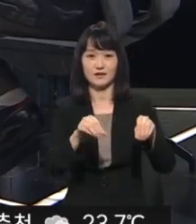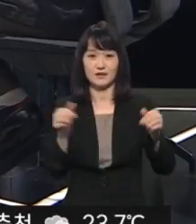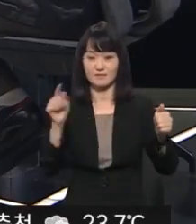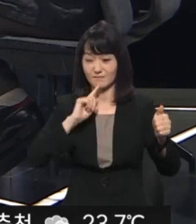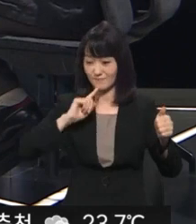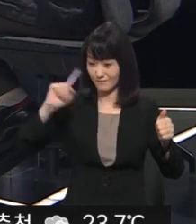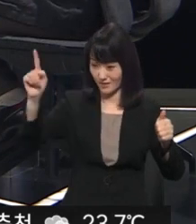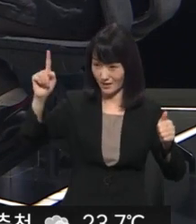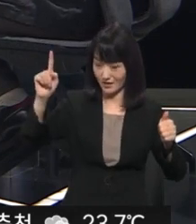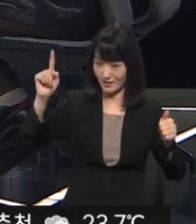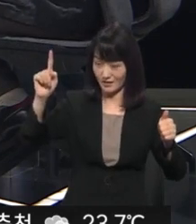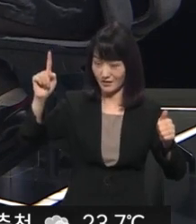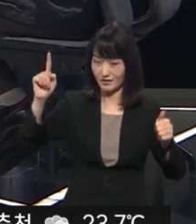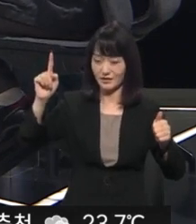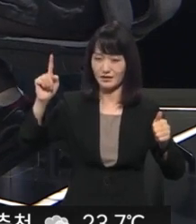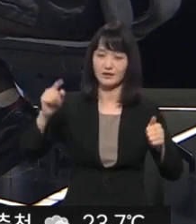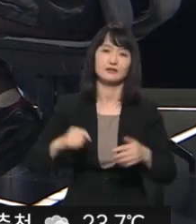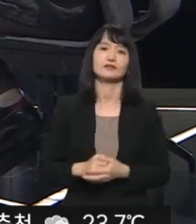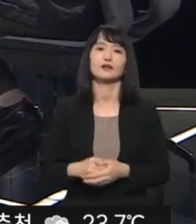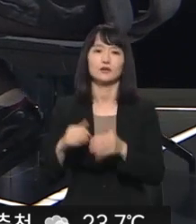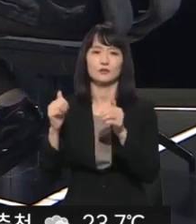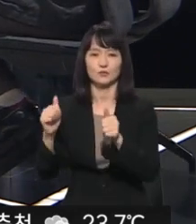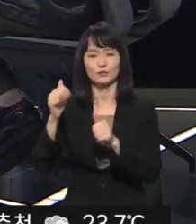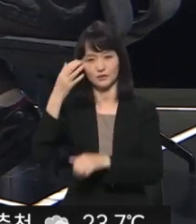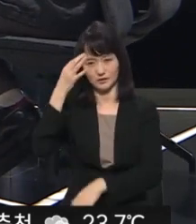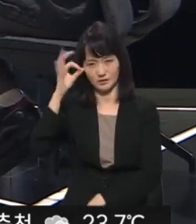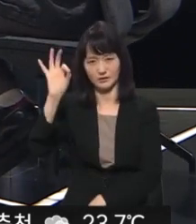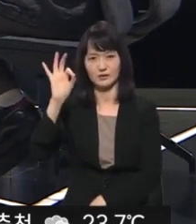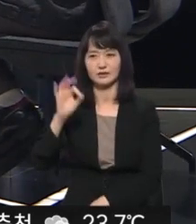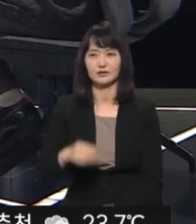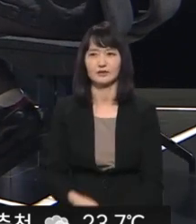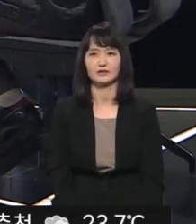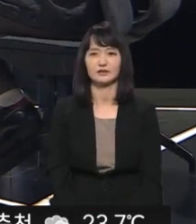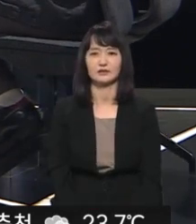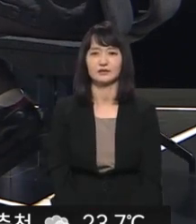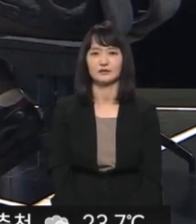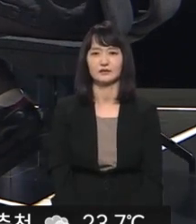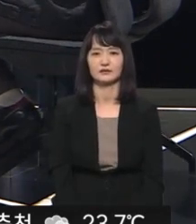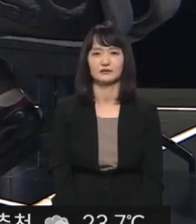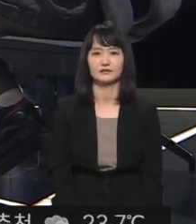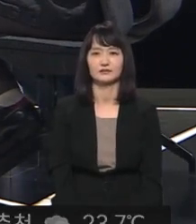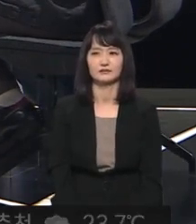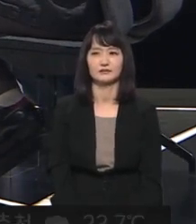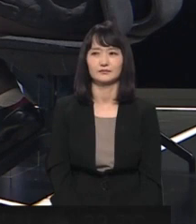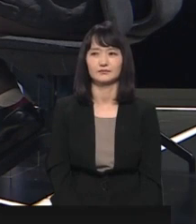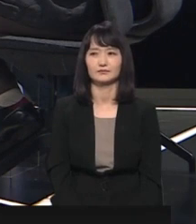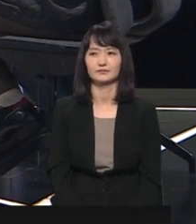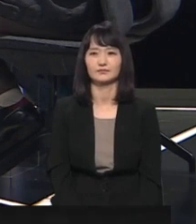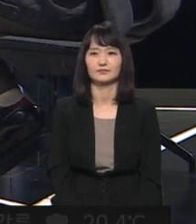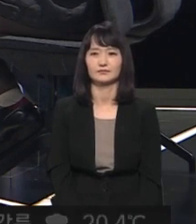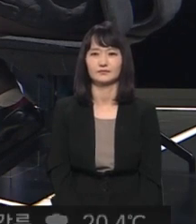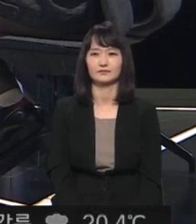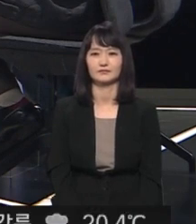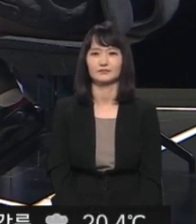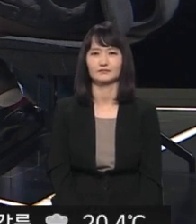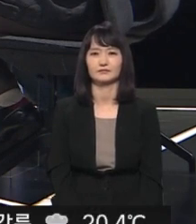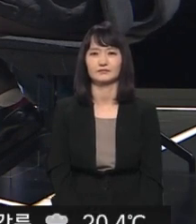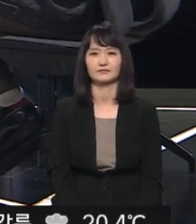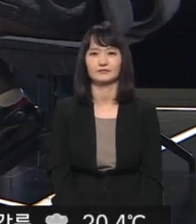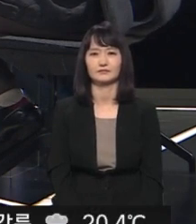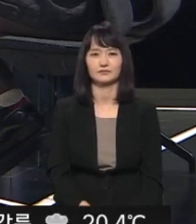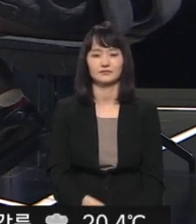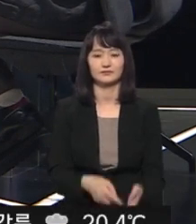아비드 c3 떠나 온 겁니까 냉정한 하는데 카이요도 인어 근데 사실 저희가 키워드를 돌고 돌고 올도